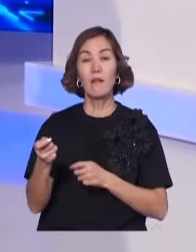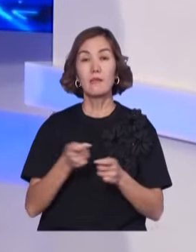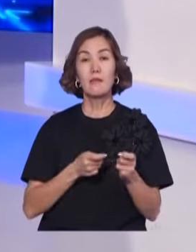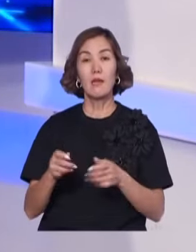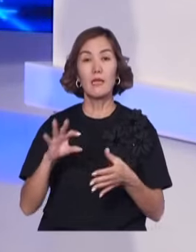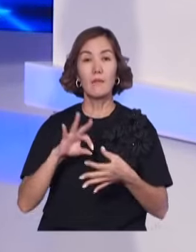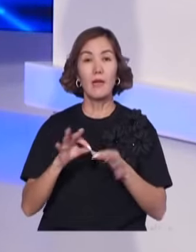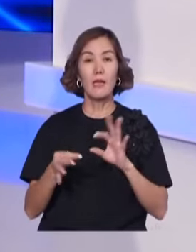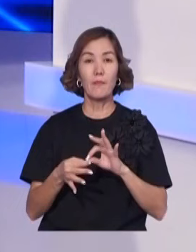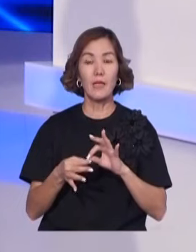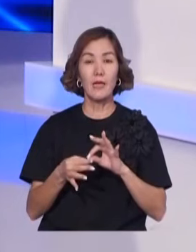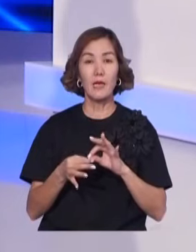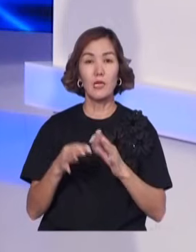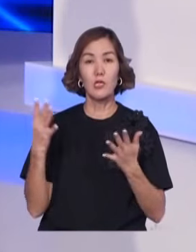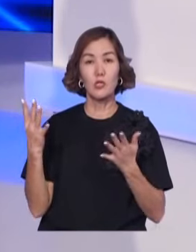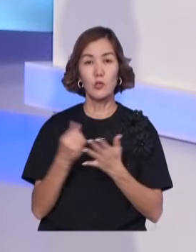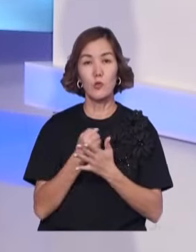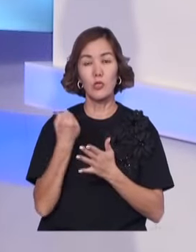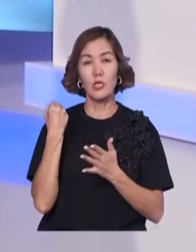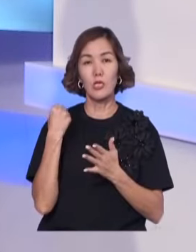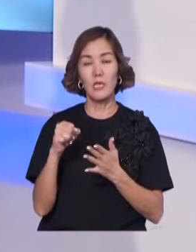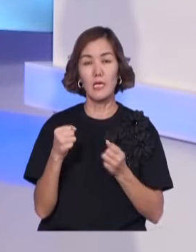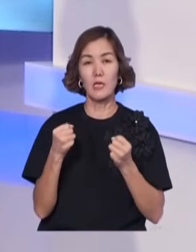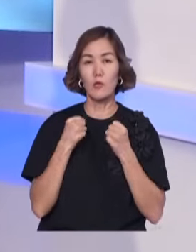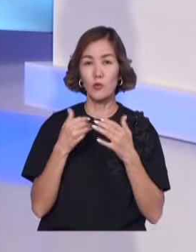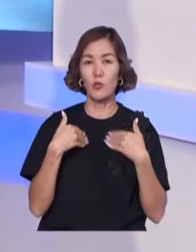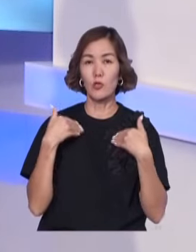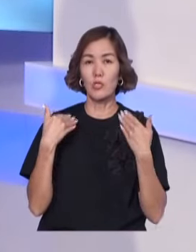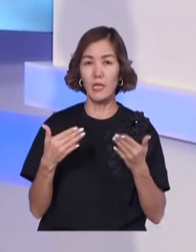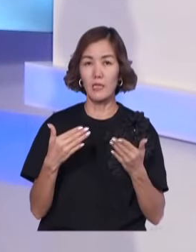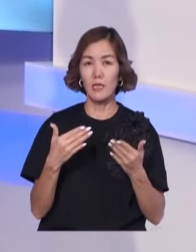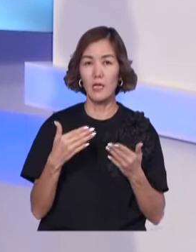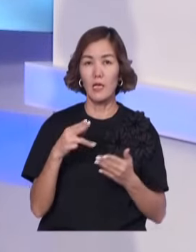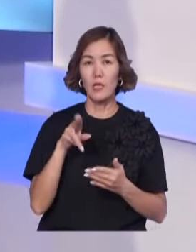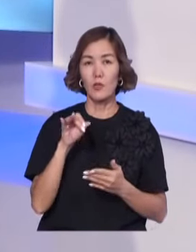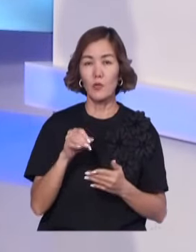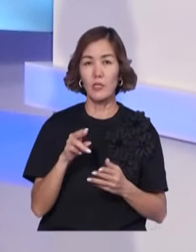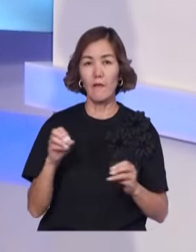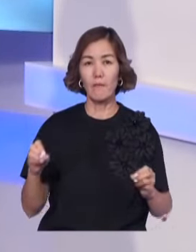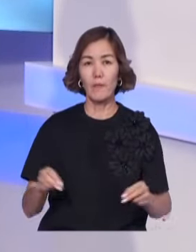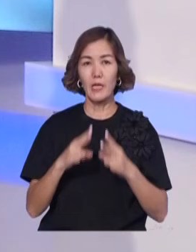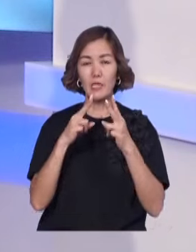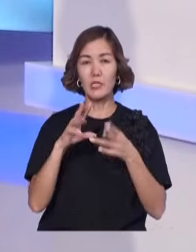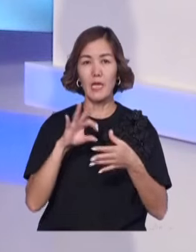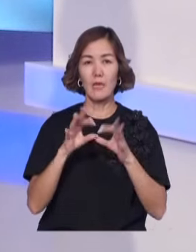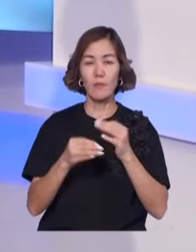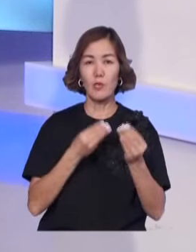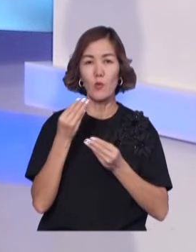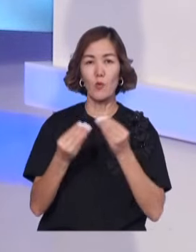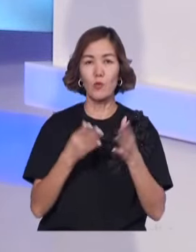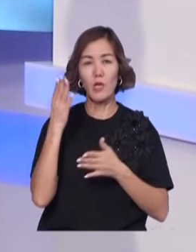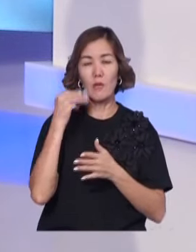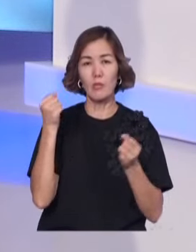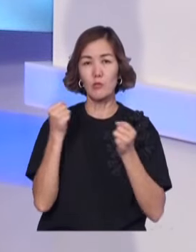Алматы қаласының әкімі олимпиада жүлдегерлерін құттықтады. Ерболат Досаев Парижде өткен олимпиада ойындарына қатысқан алматылық спортшылармен